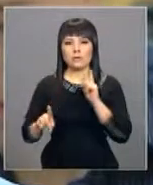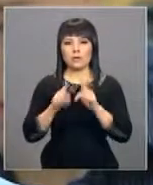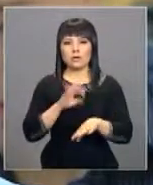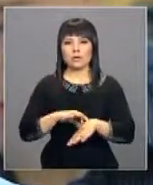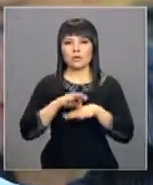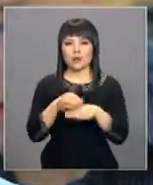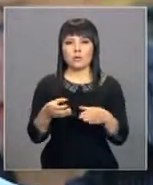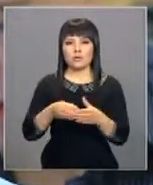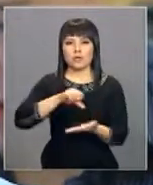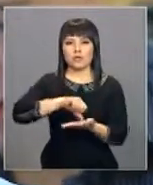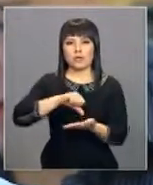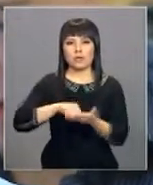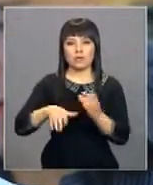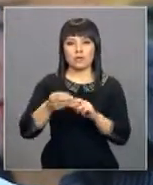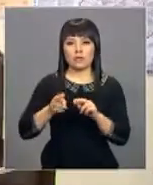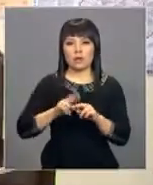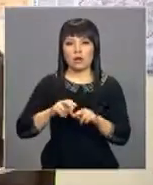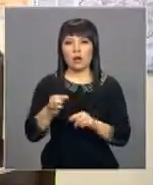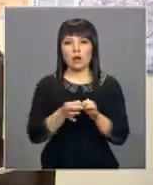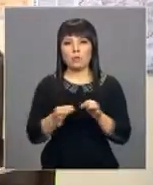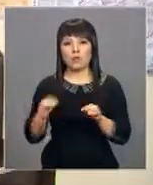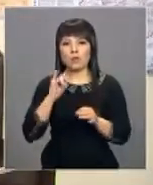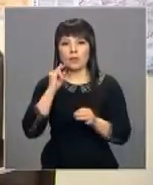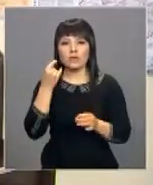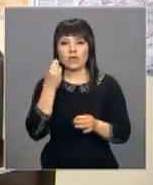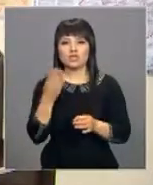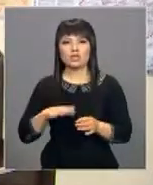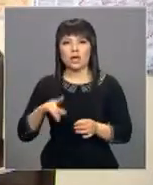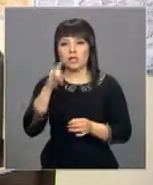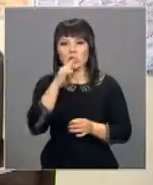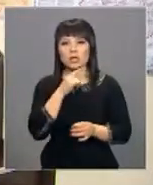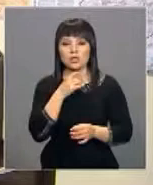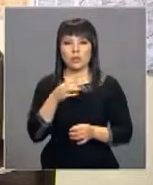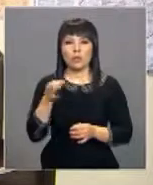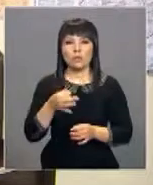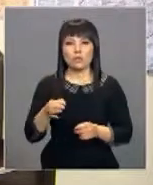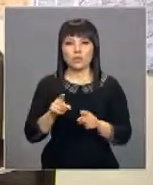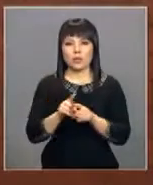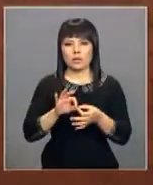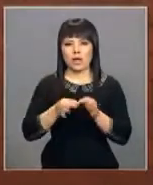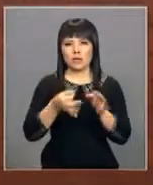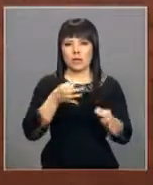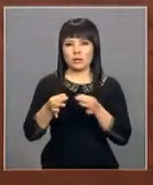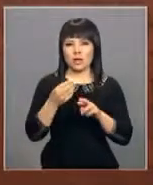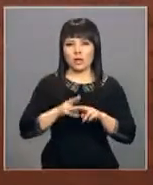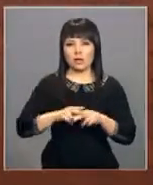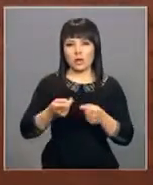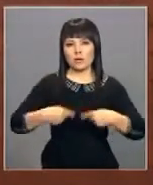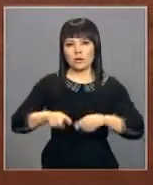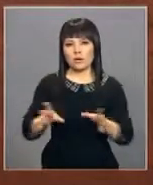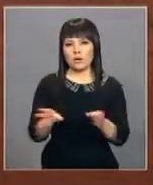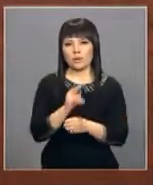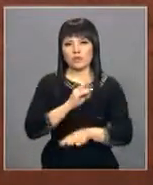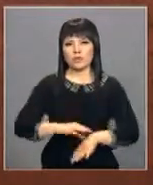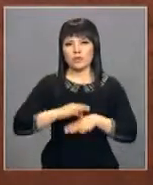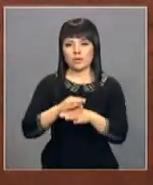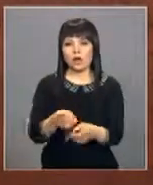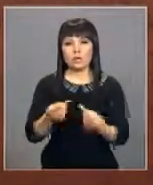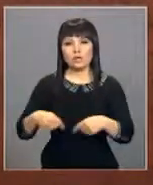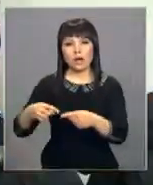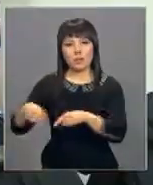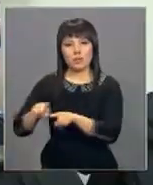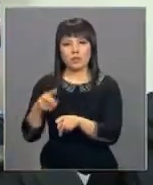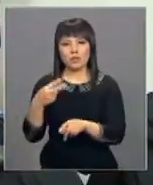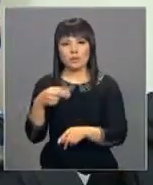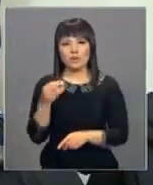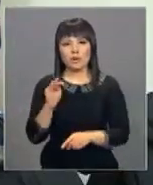ағын судан зардап шеккен Ақмола, Павлодар, Шығыс және Солтүстік Қазақстан облыстарындағы жағдайда сөз болды. Бірлескен күштің арқасында қазір бұл аймақтарда